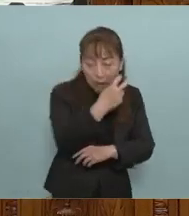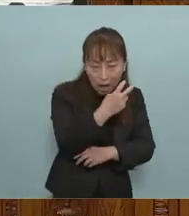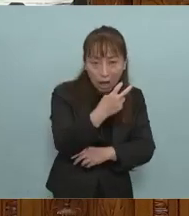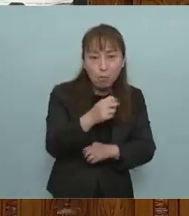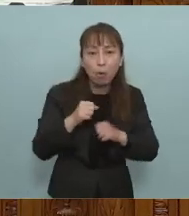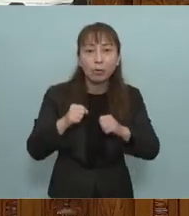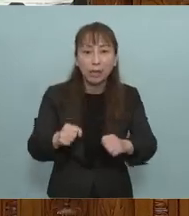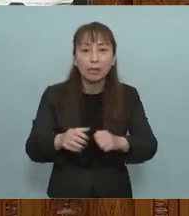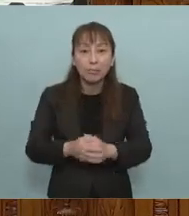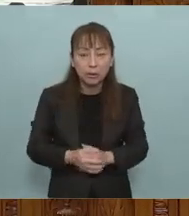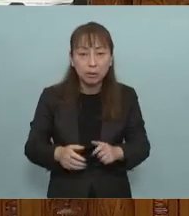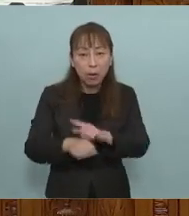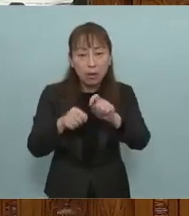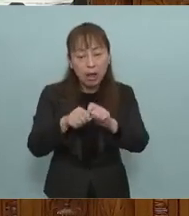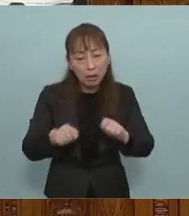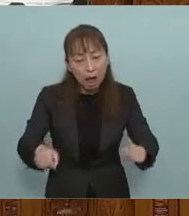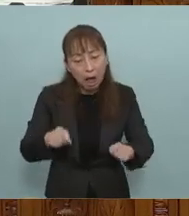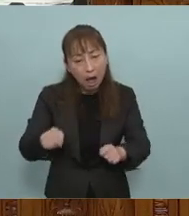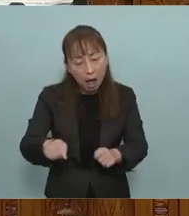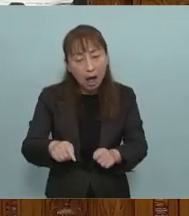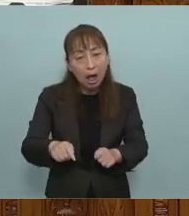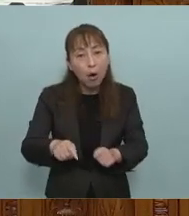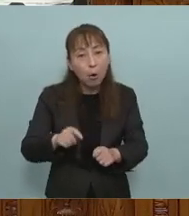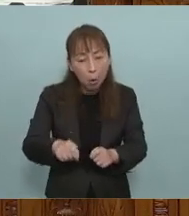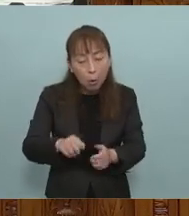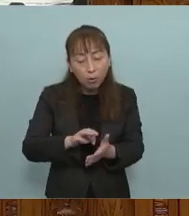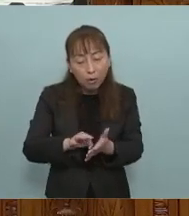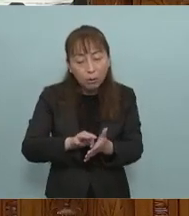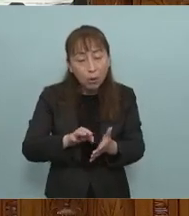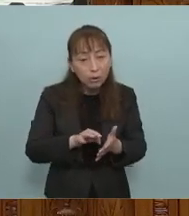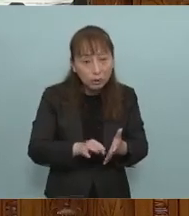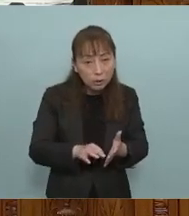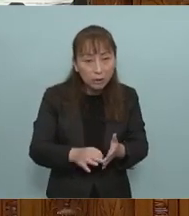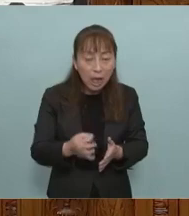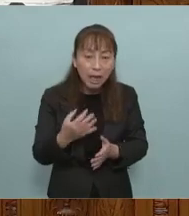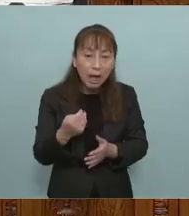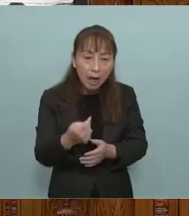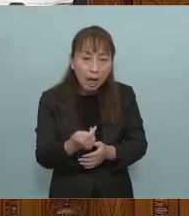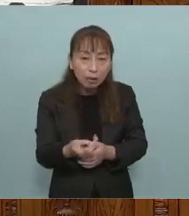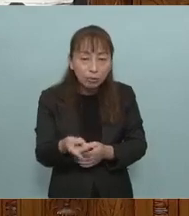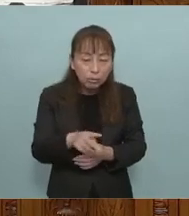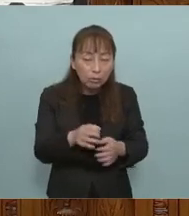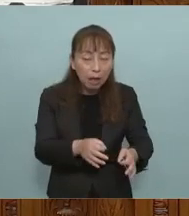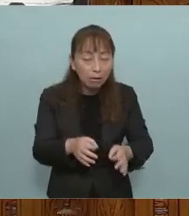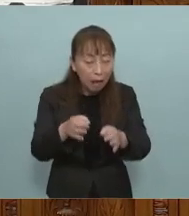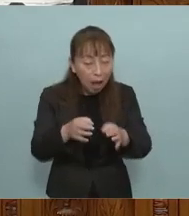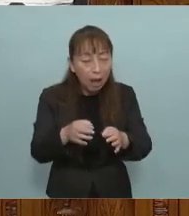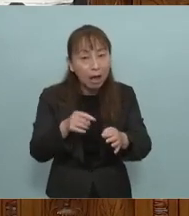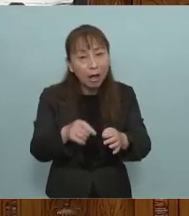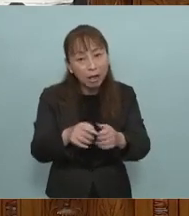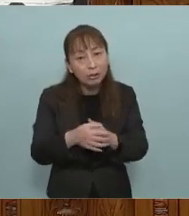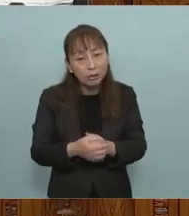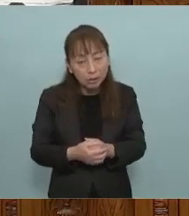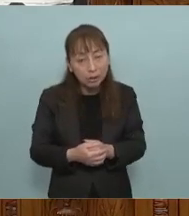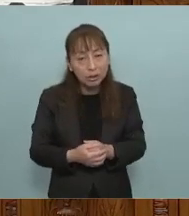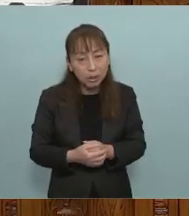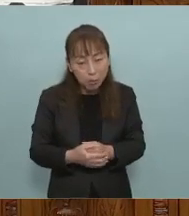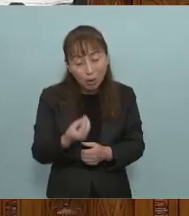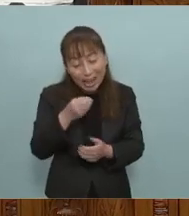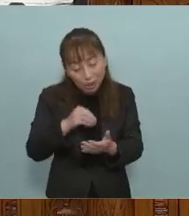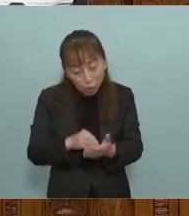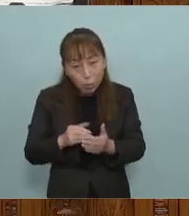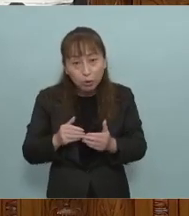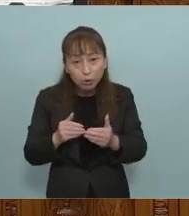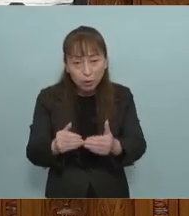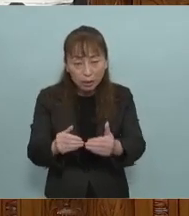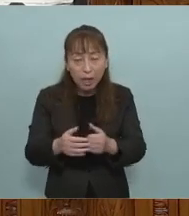ており、この結果を活用し、価格転嫁対策の効果の検証も進めつつ、さら